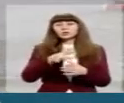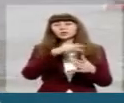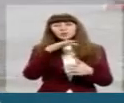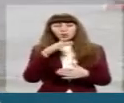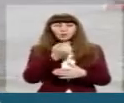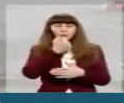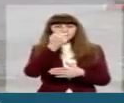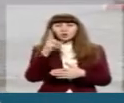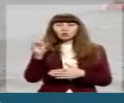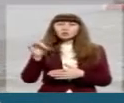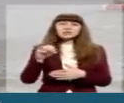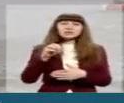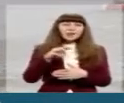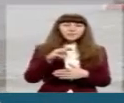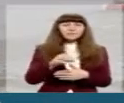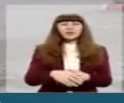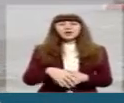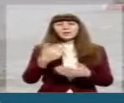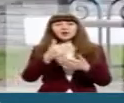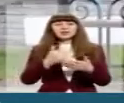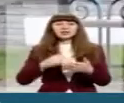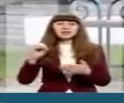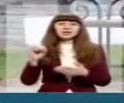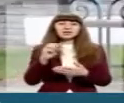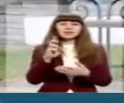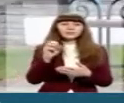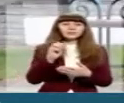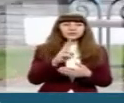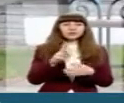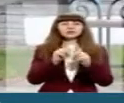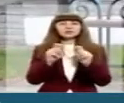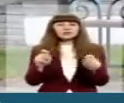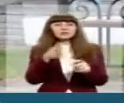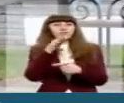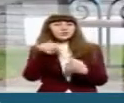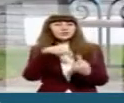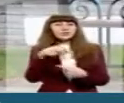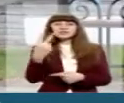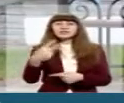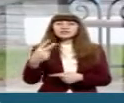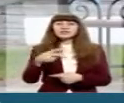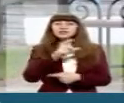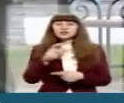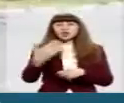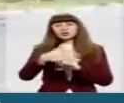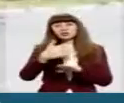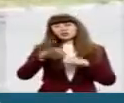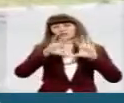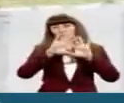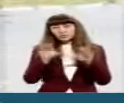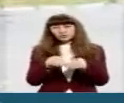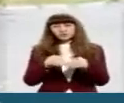благодаря курсам и возможностям программы «Янбек», в Карасунском районе открыли свой бизнес 22 человека, а сумма кредитов в целом